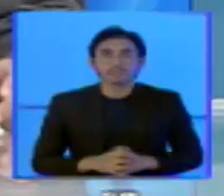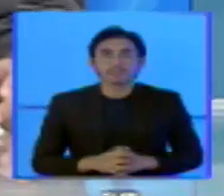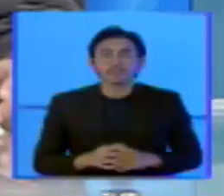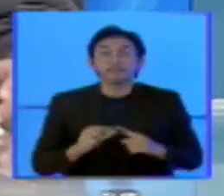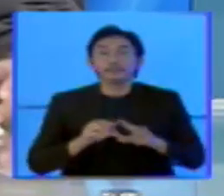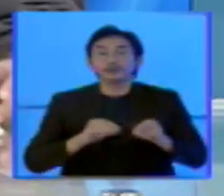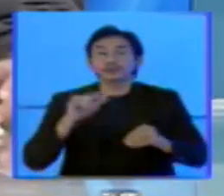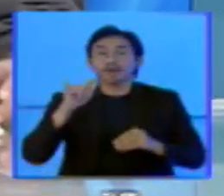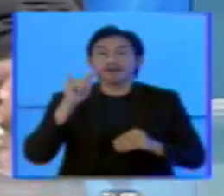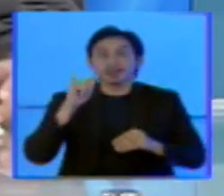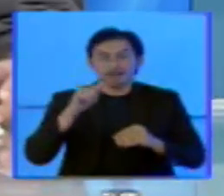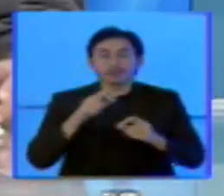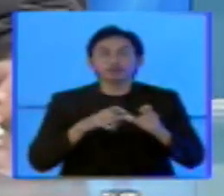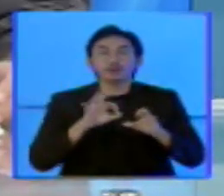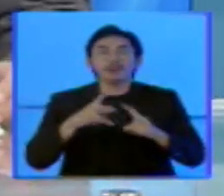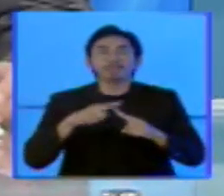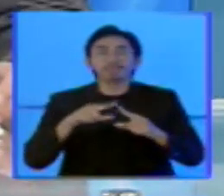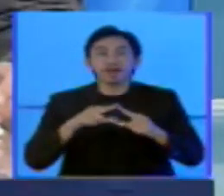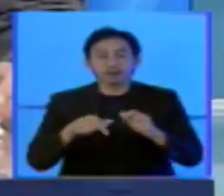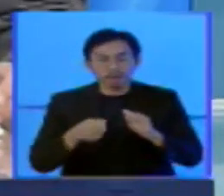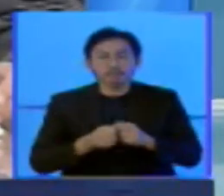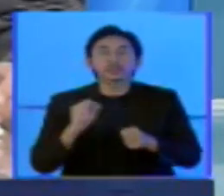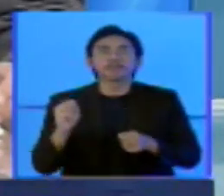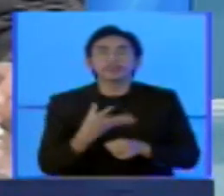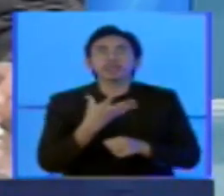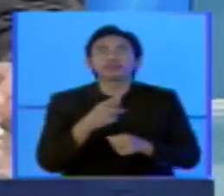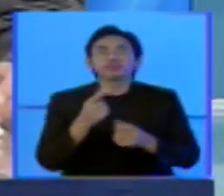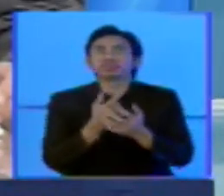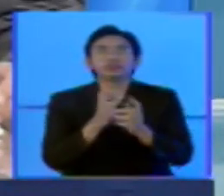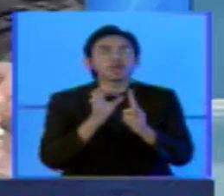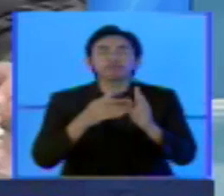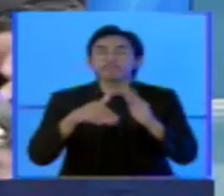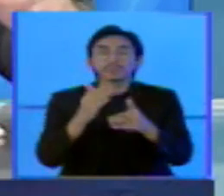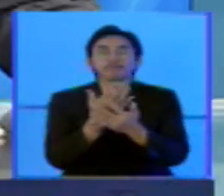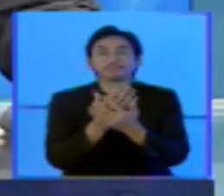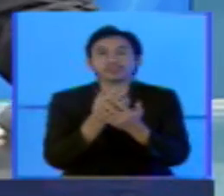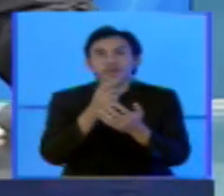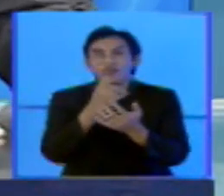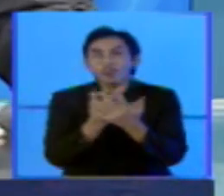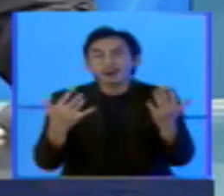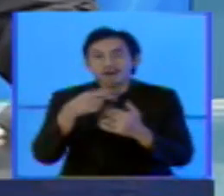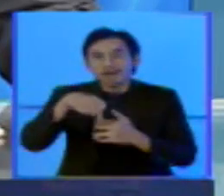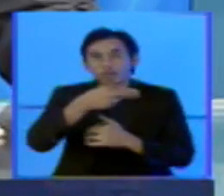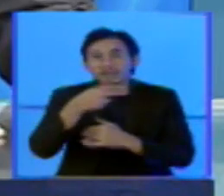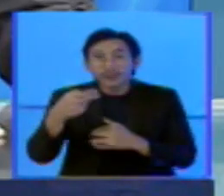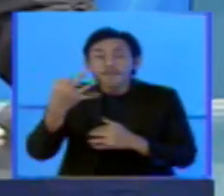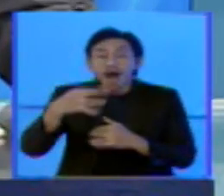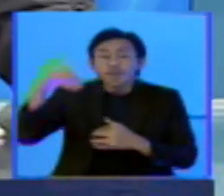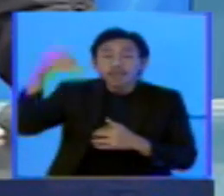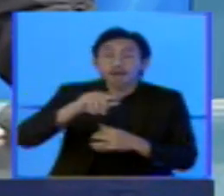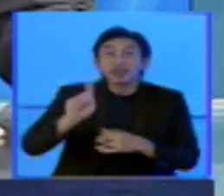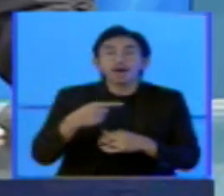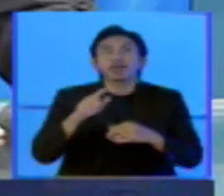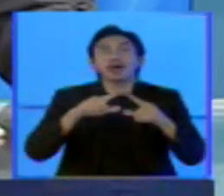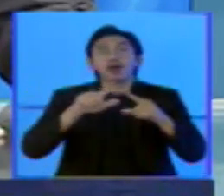Hai petugas bandara soekarno-hatta melakukan rafita's kepada ratusan warga negara Indonesia yang baru datang dari Aljazair dari